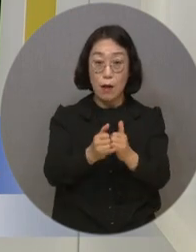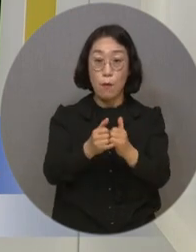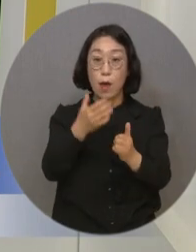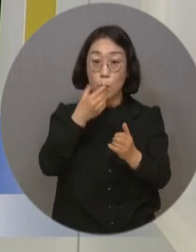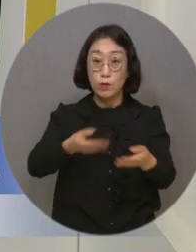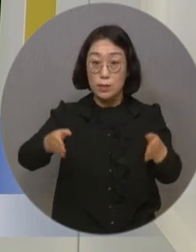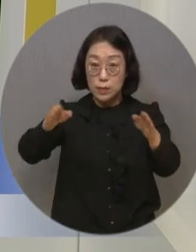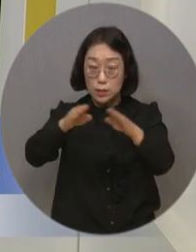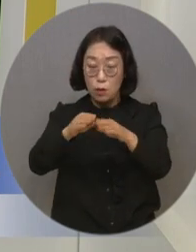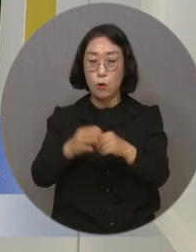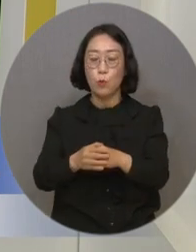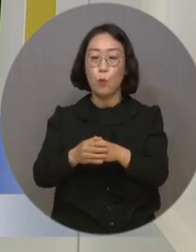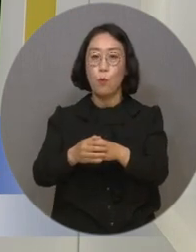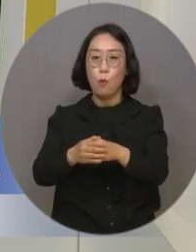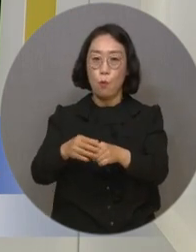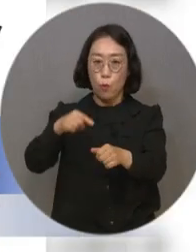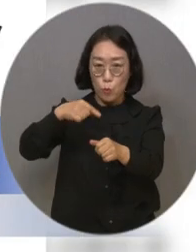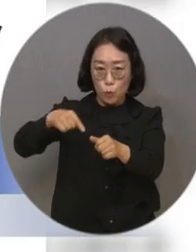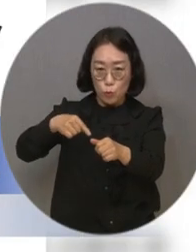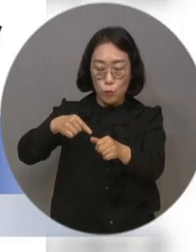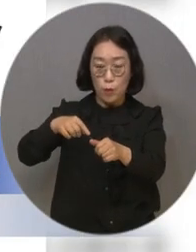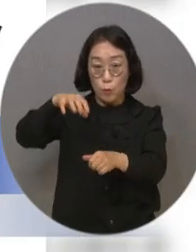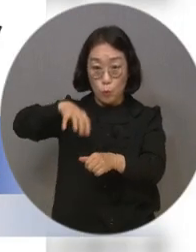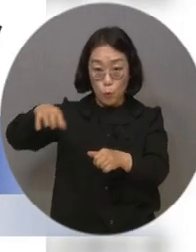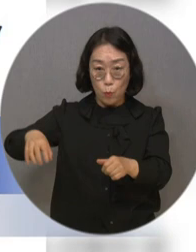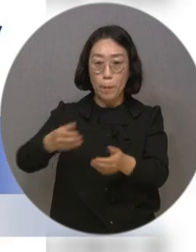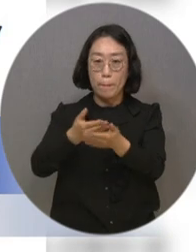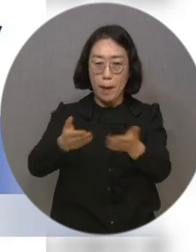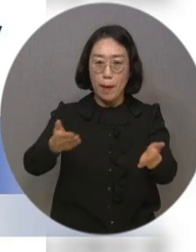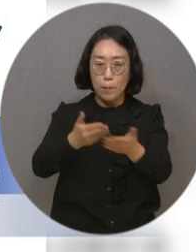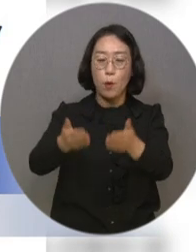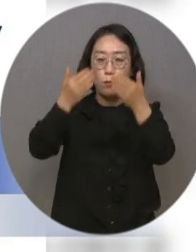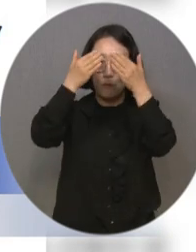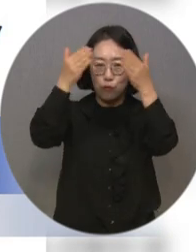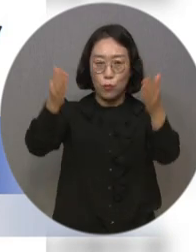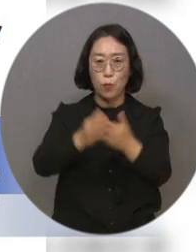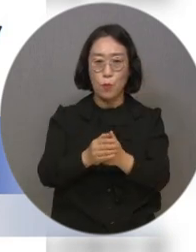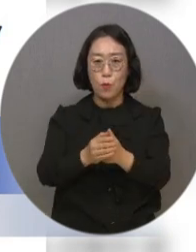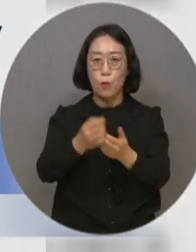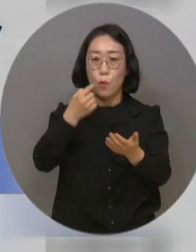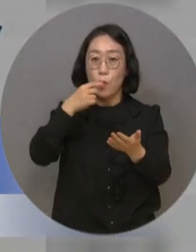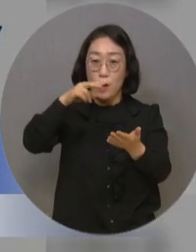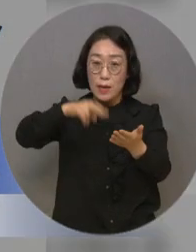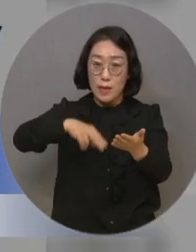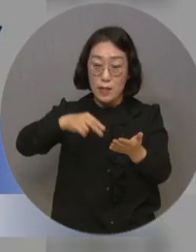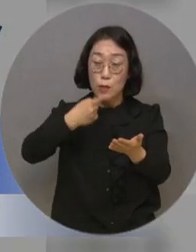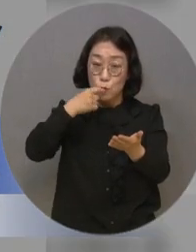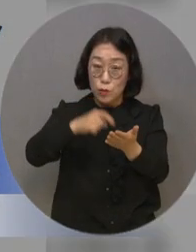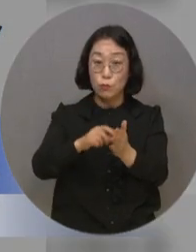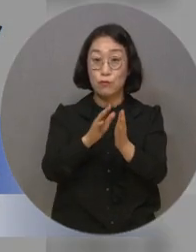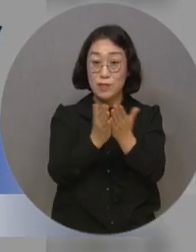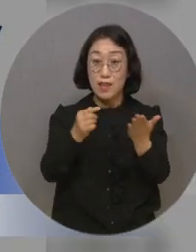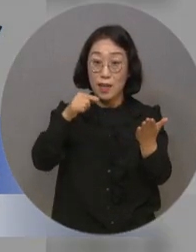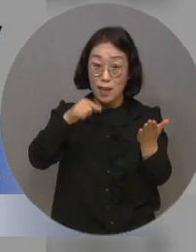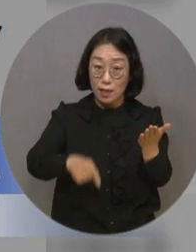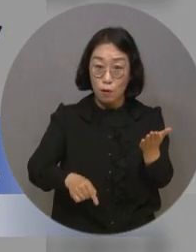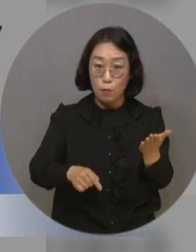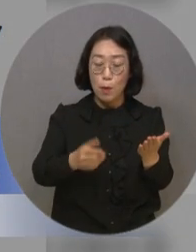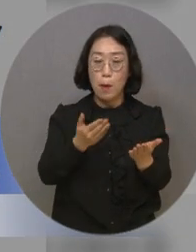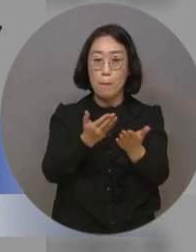특수교육기관 등의 무상으로 배포합니다 이번에 배포되는 읽기 쉬운 생태도서는 발달장애인이나